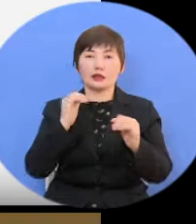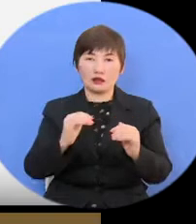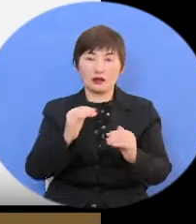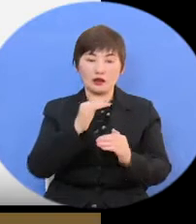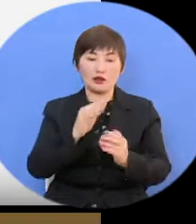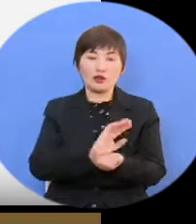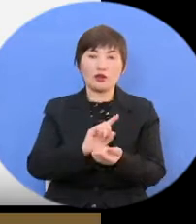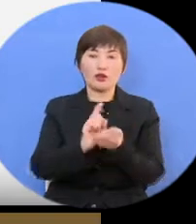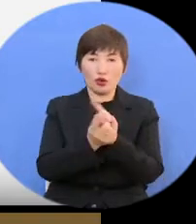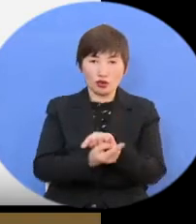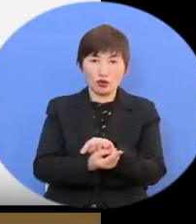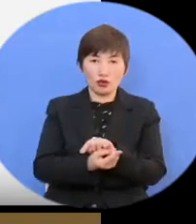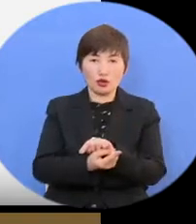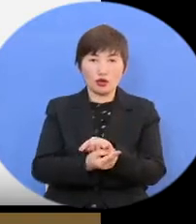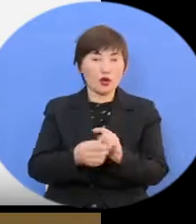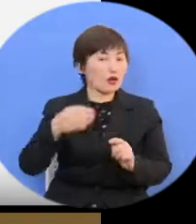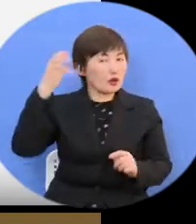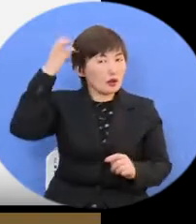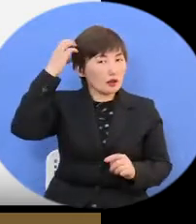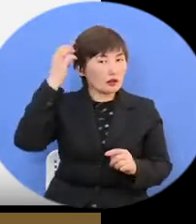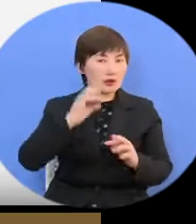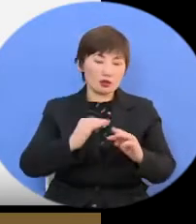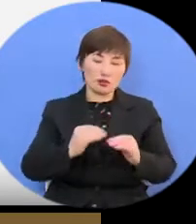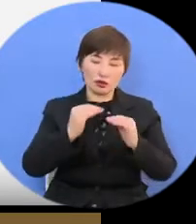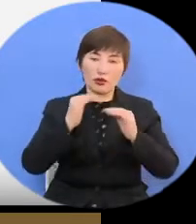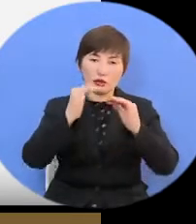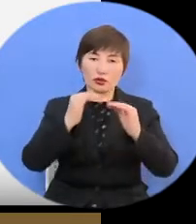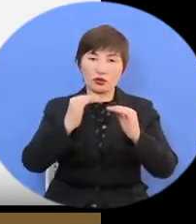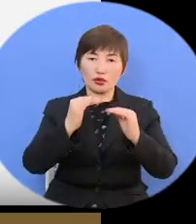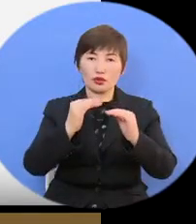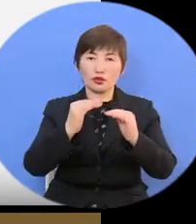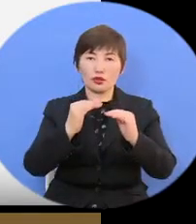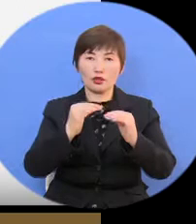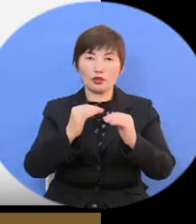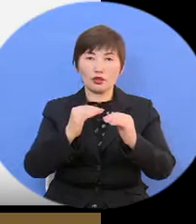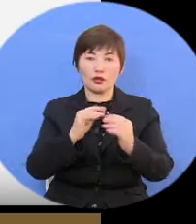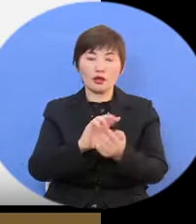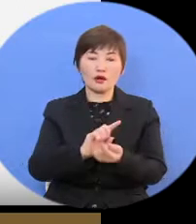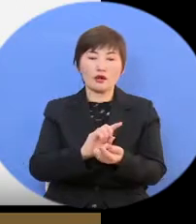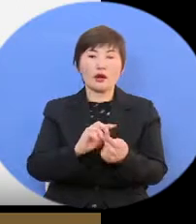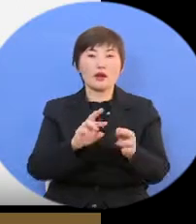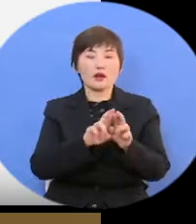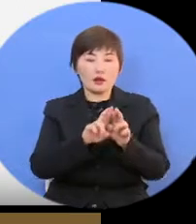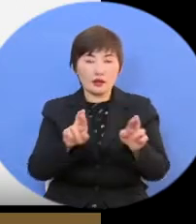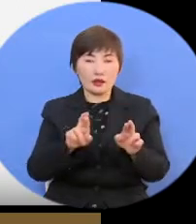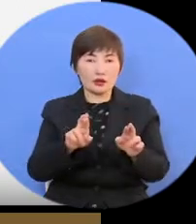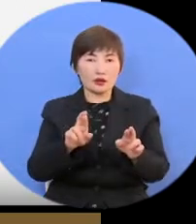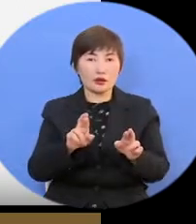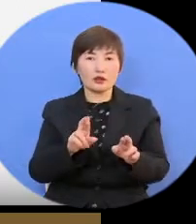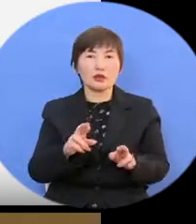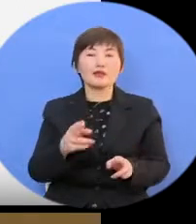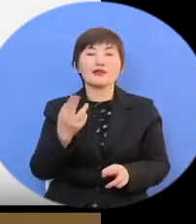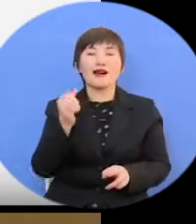нь тархины эд эсийн хөгжил гүйцээд тодорхой хэсгүүдээс ялгарах тусгай бодис болох дааврын